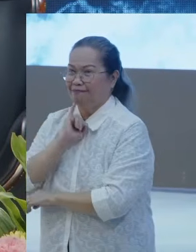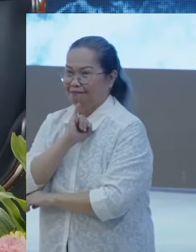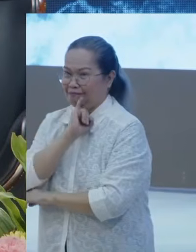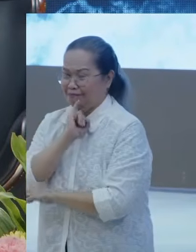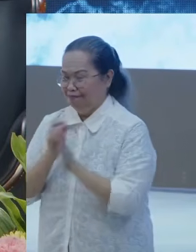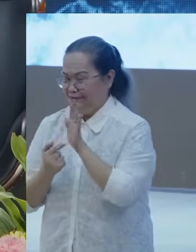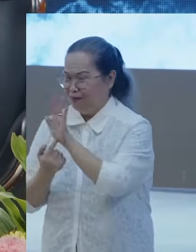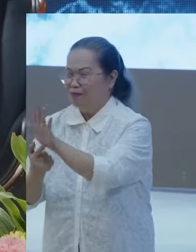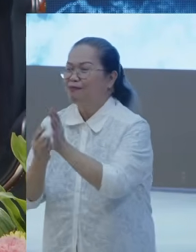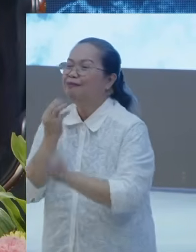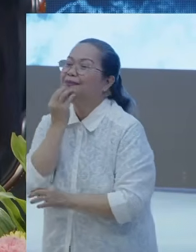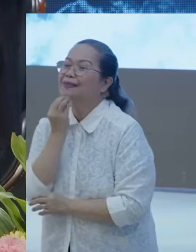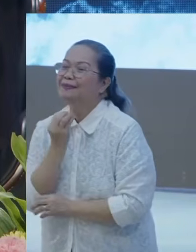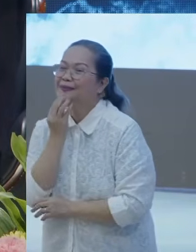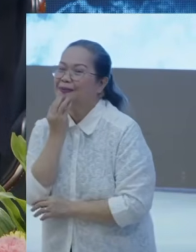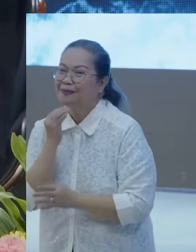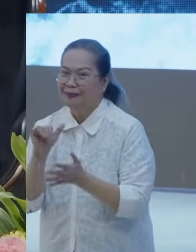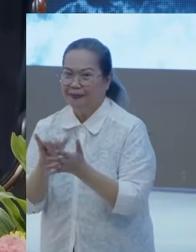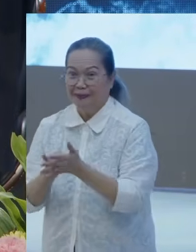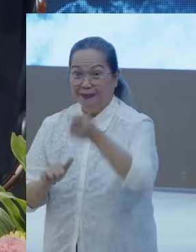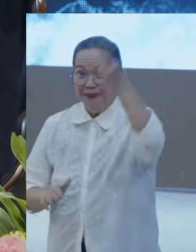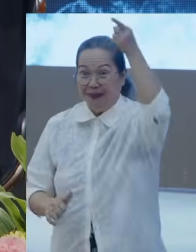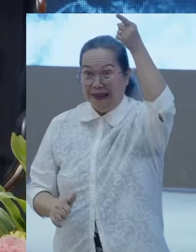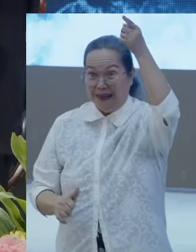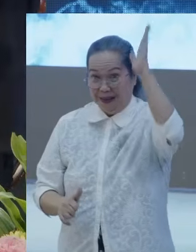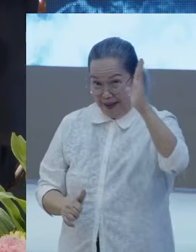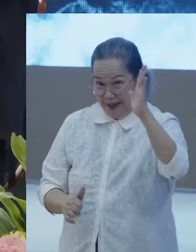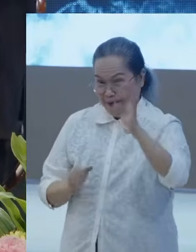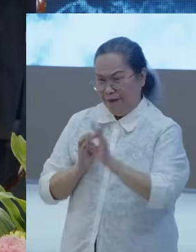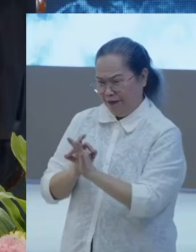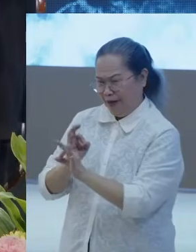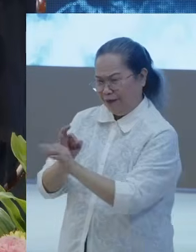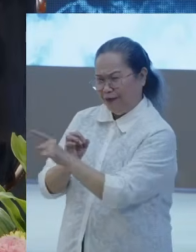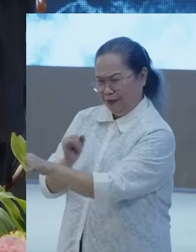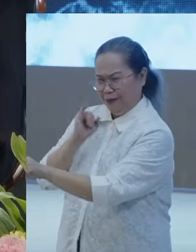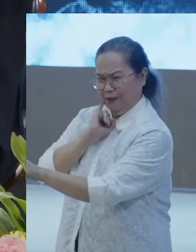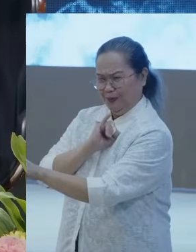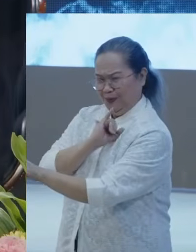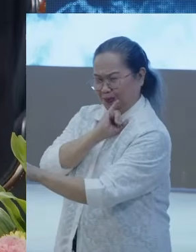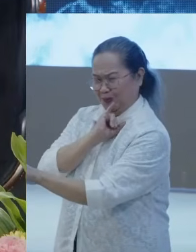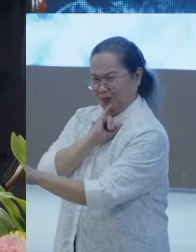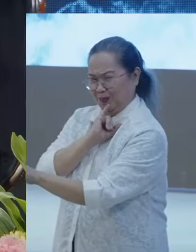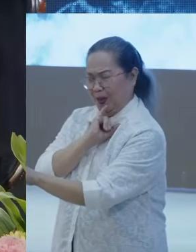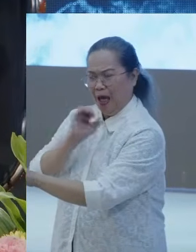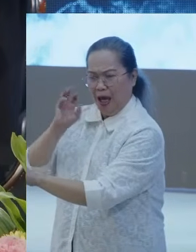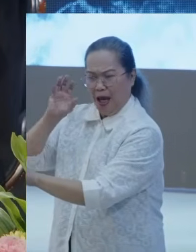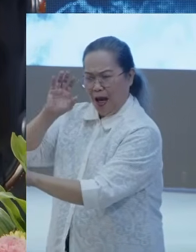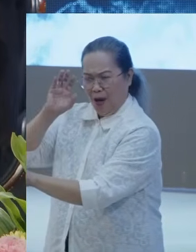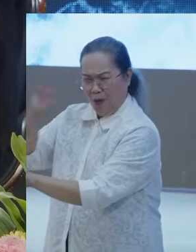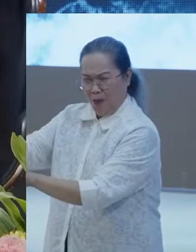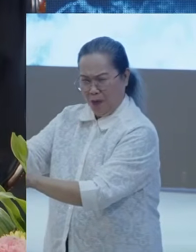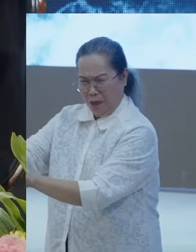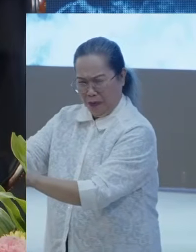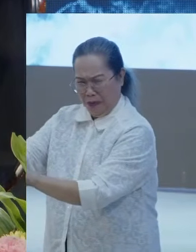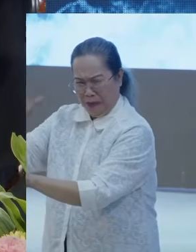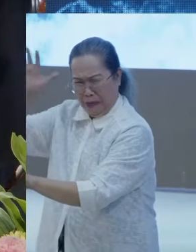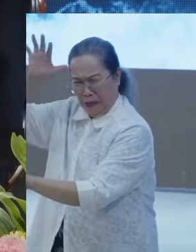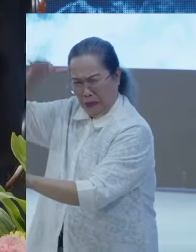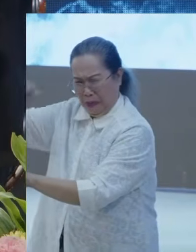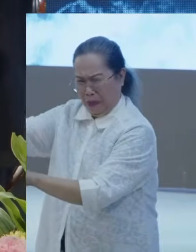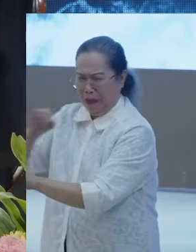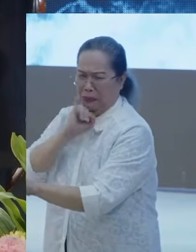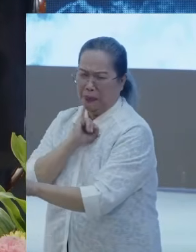sa kanila na ang Diyos na naging tapat sa Israel, na hindi nila sinusunod